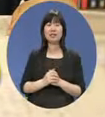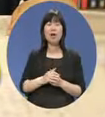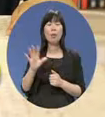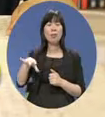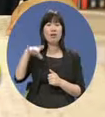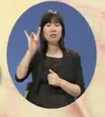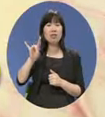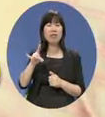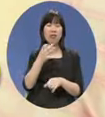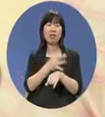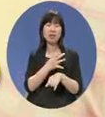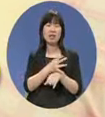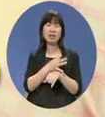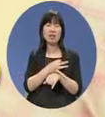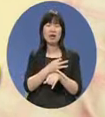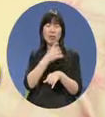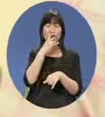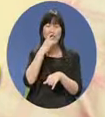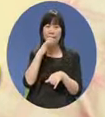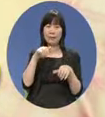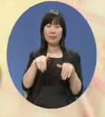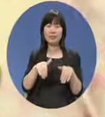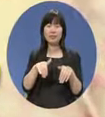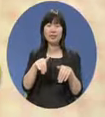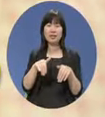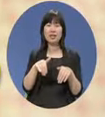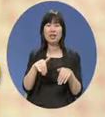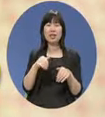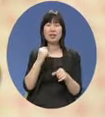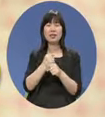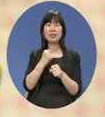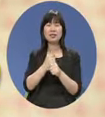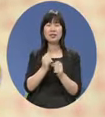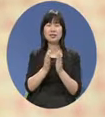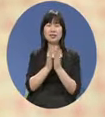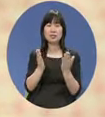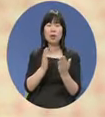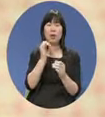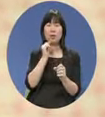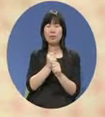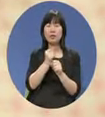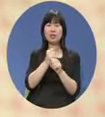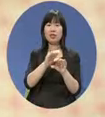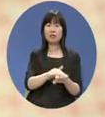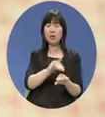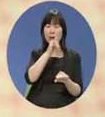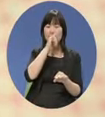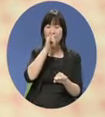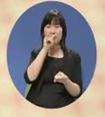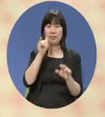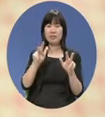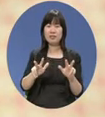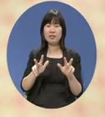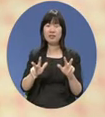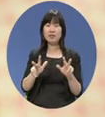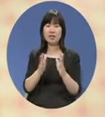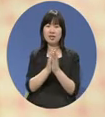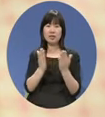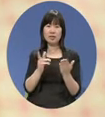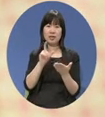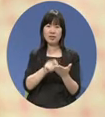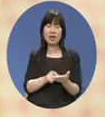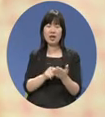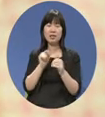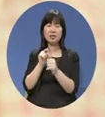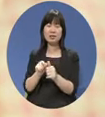먼저 간단한 심부름이나 요구사항을 적은 쿠폰북을 만듭니다. 자, 이제 이 쿠폰에 적힌